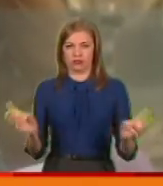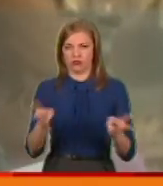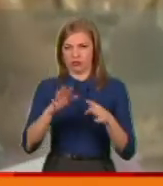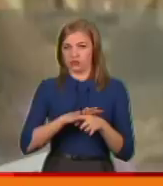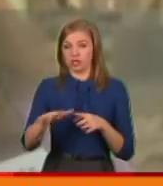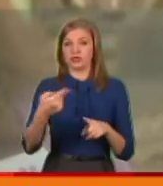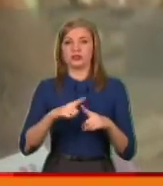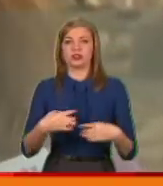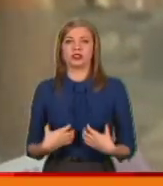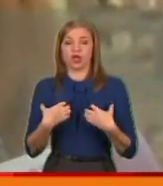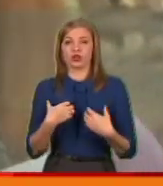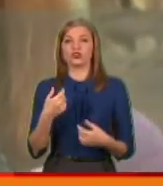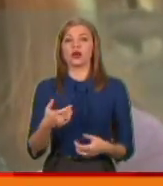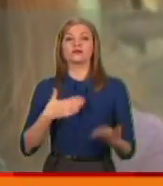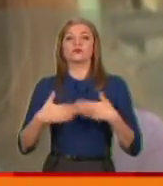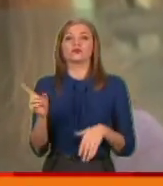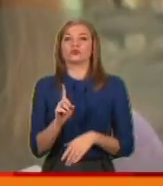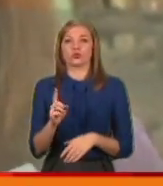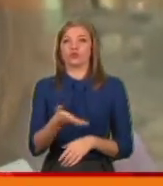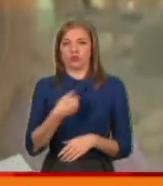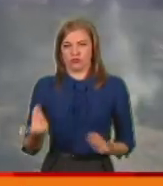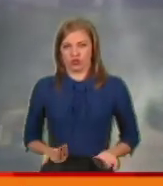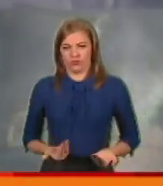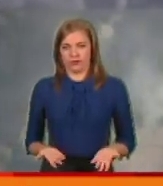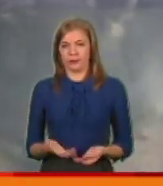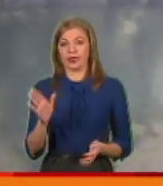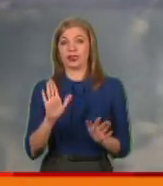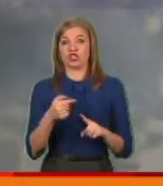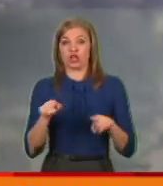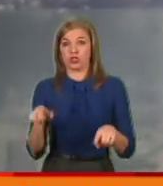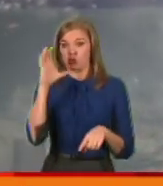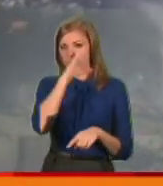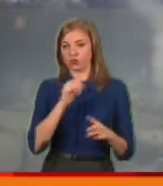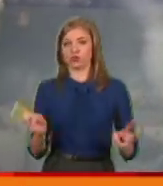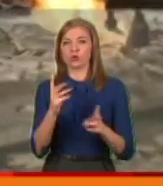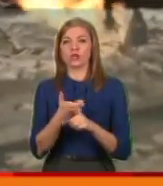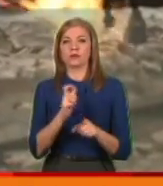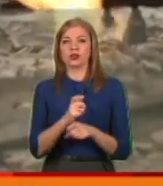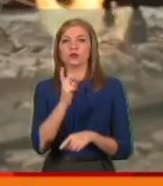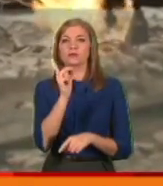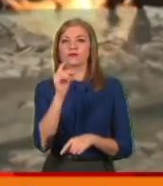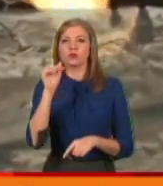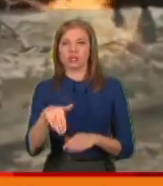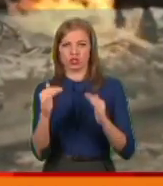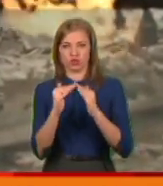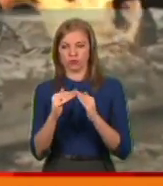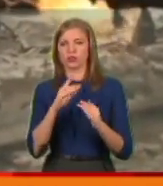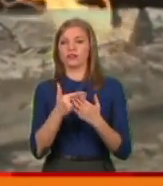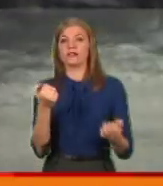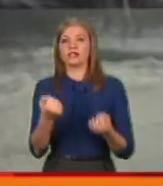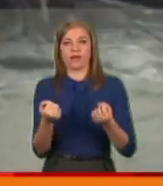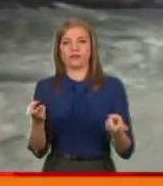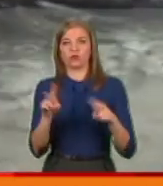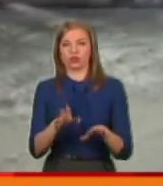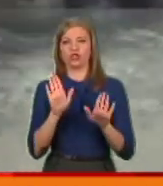згарище. Це жахіття. Втішає лише те, що ми живі. Лише за цю ніч згоріло понад 1500 будинків. Від автівок